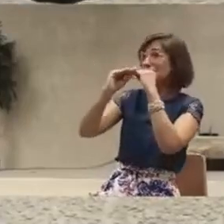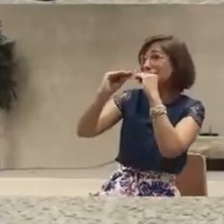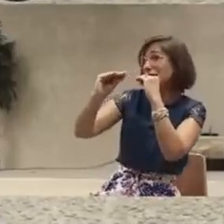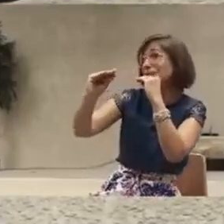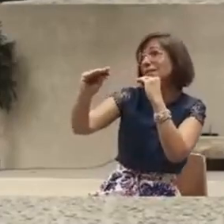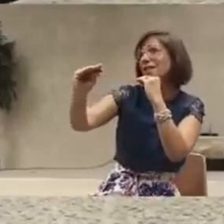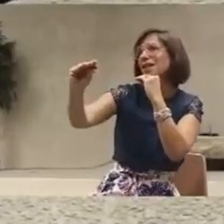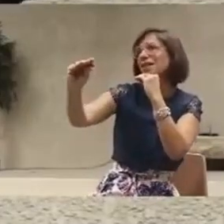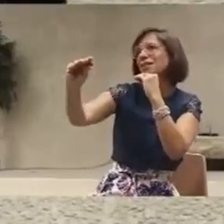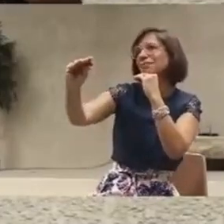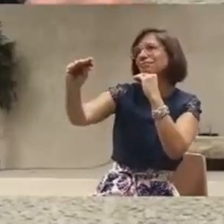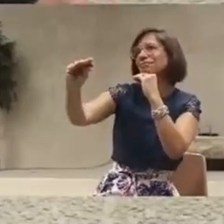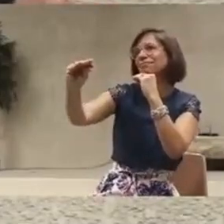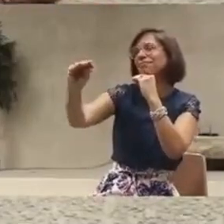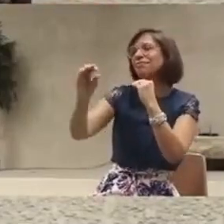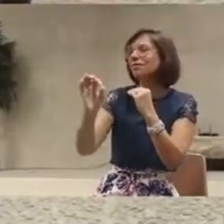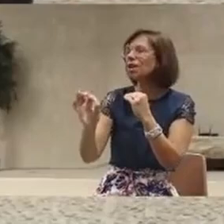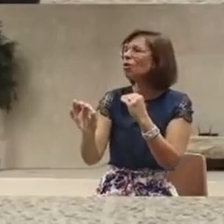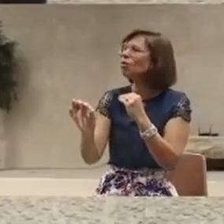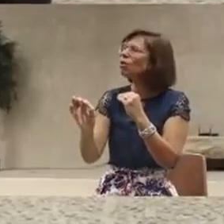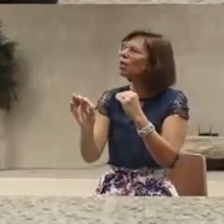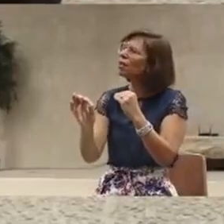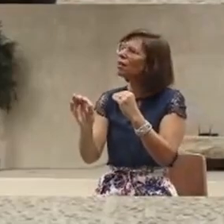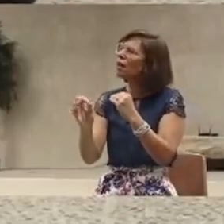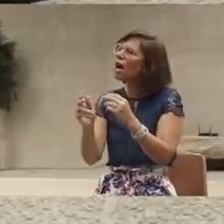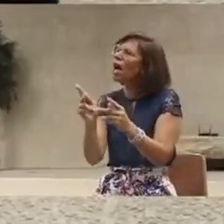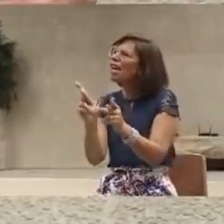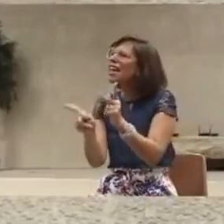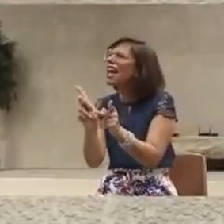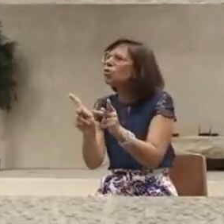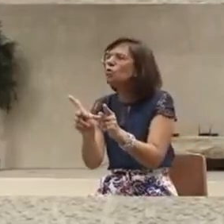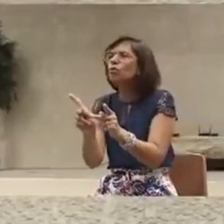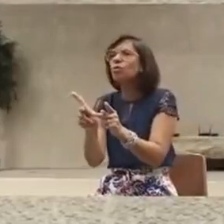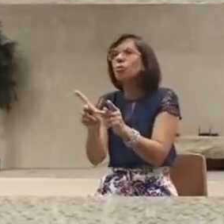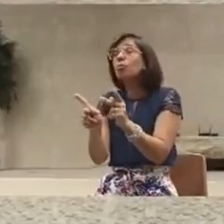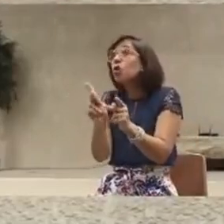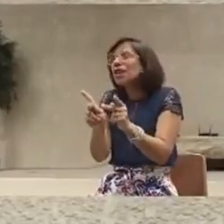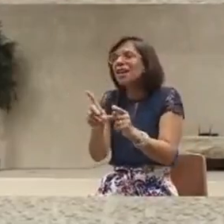Sentiment d'être perdu, seul,